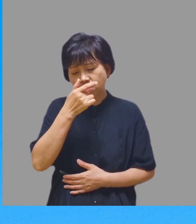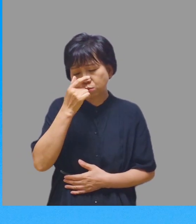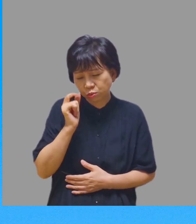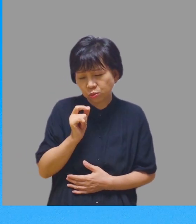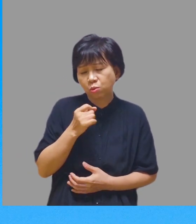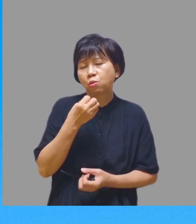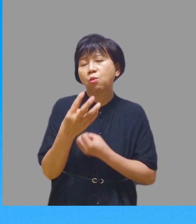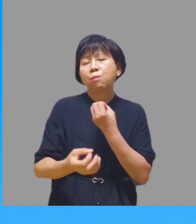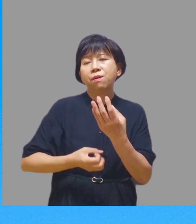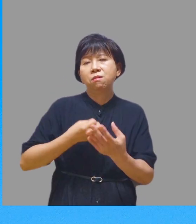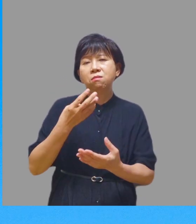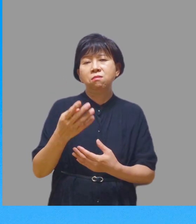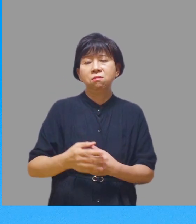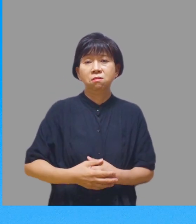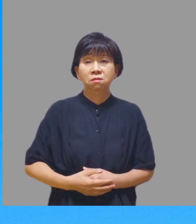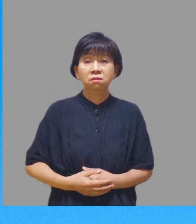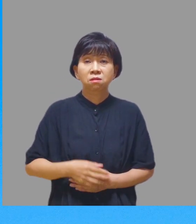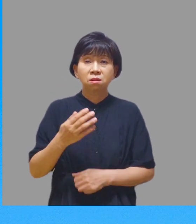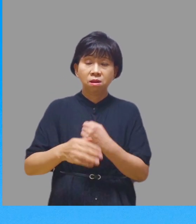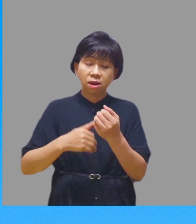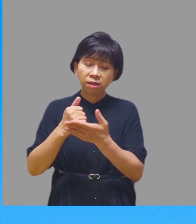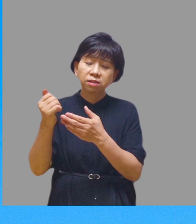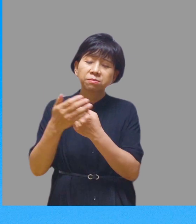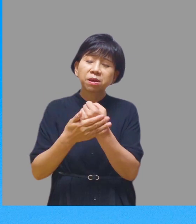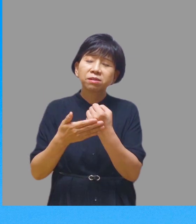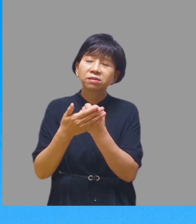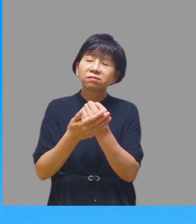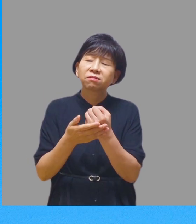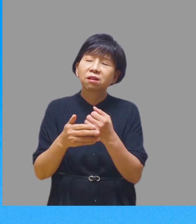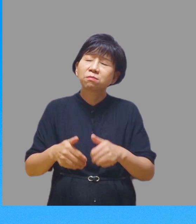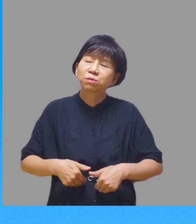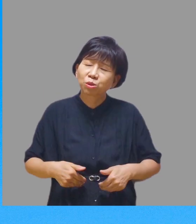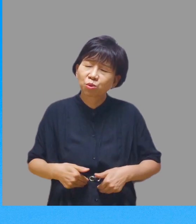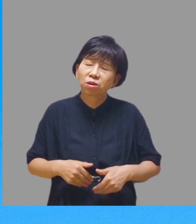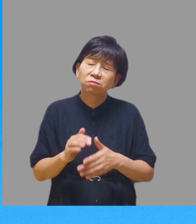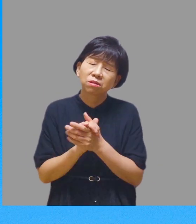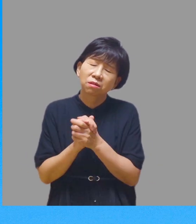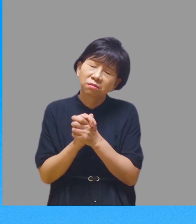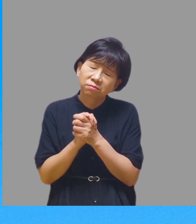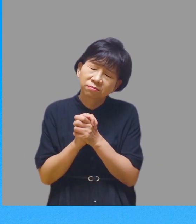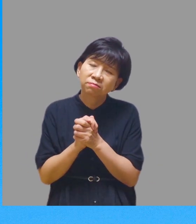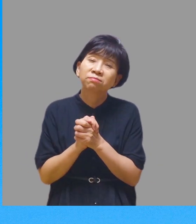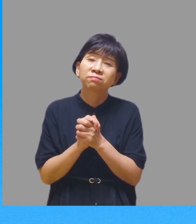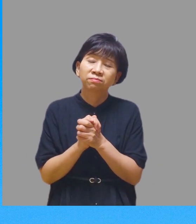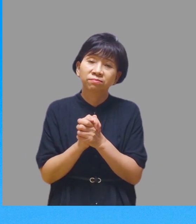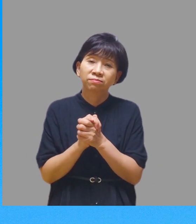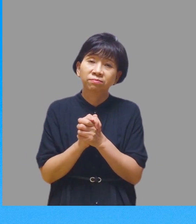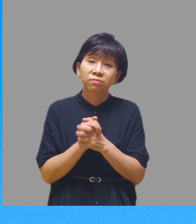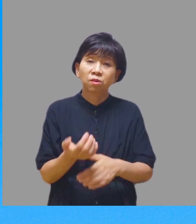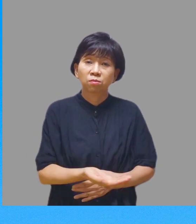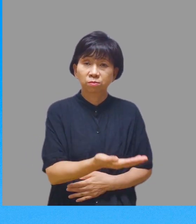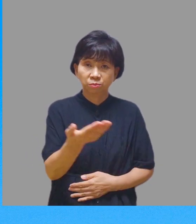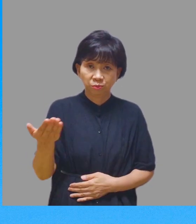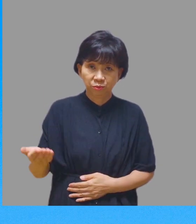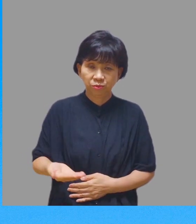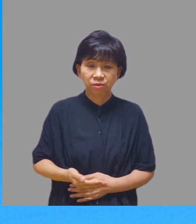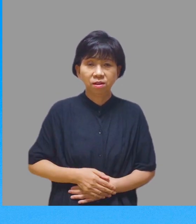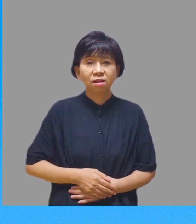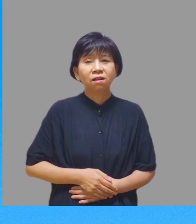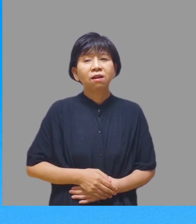부족함을 고백하고 하나님의 은혜를 구하는 데 있습니다. 성도 여러분, 혹시 우리는